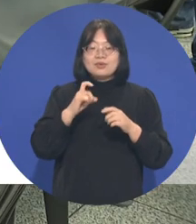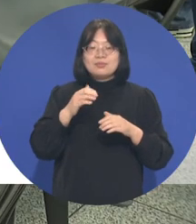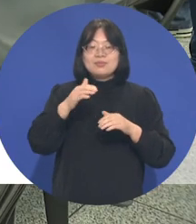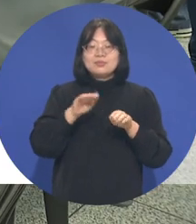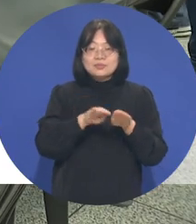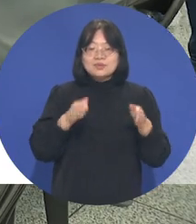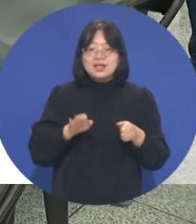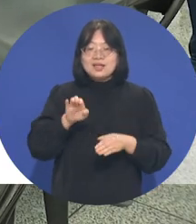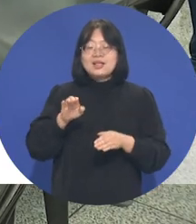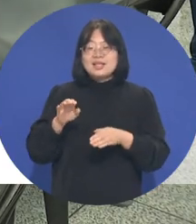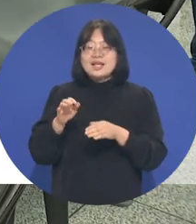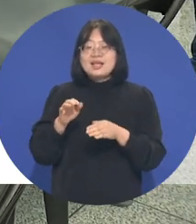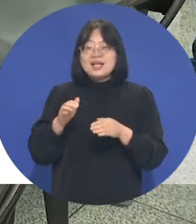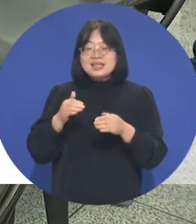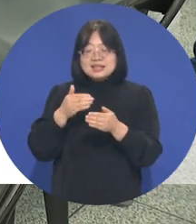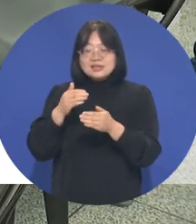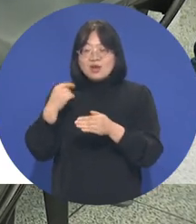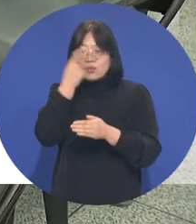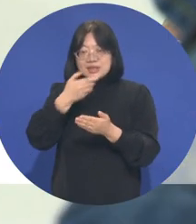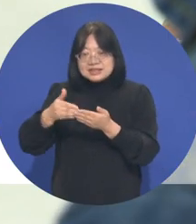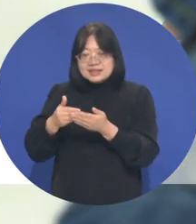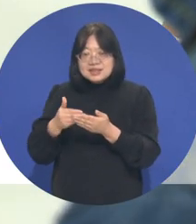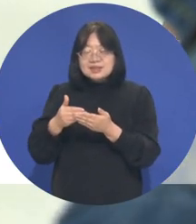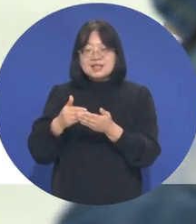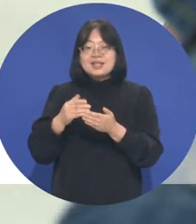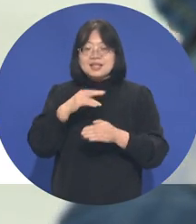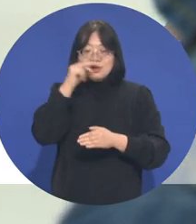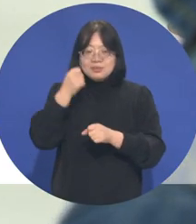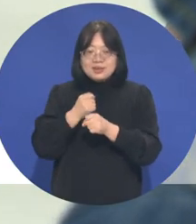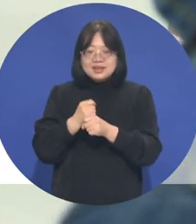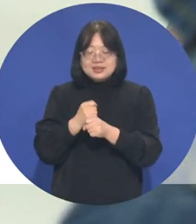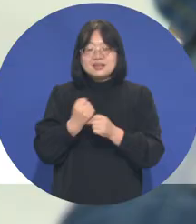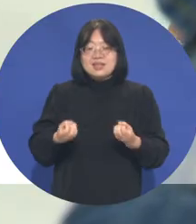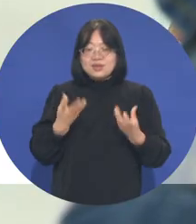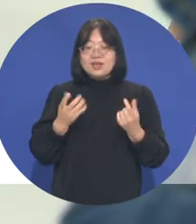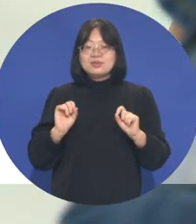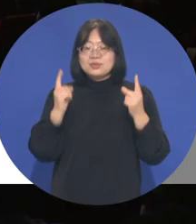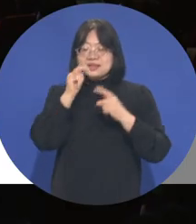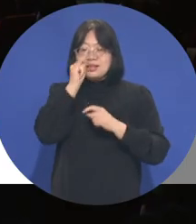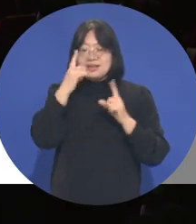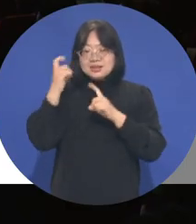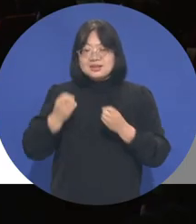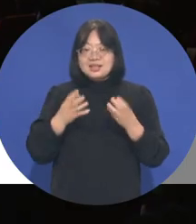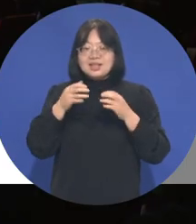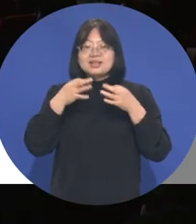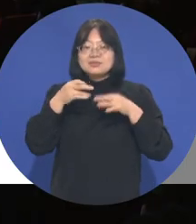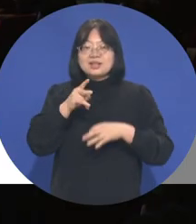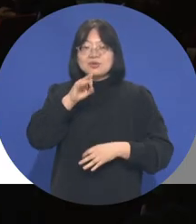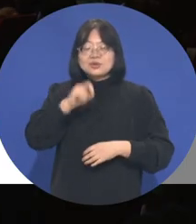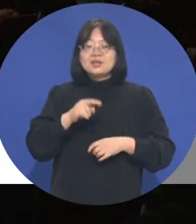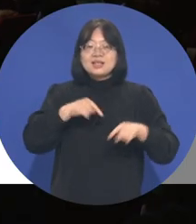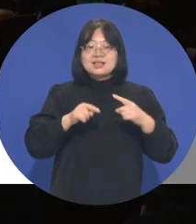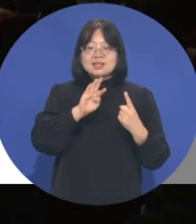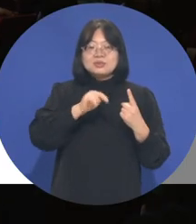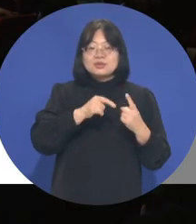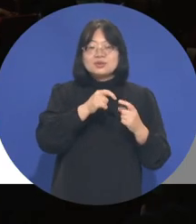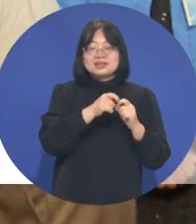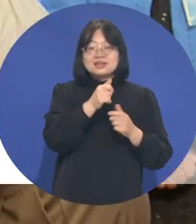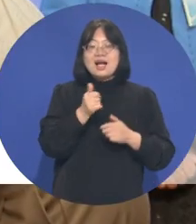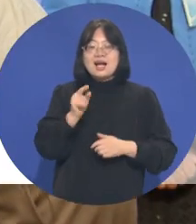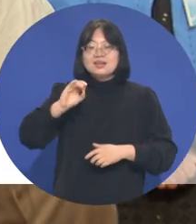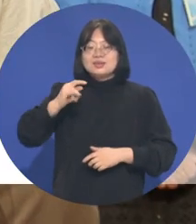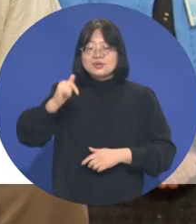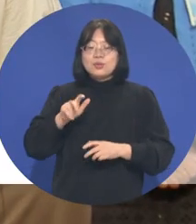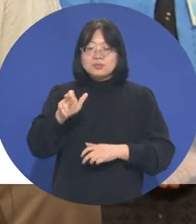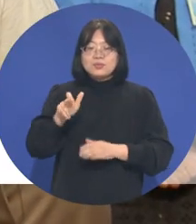포토부스와 캐리커처, 향수 만들기 등 부대 행사도 함께 진행됐습니다. 기념식에는 김성중 행정일부 지사와